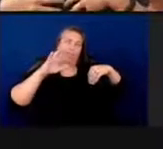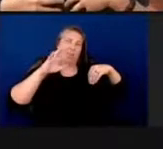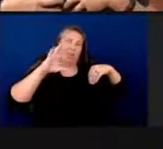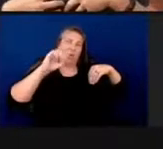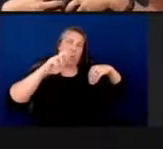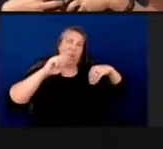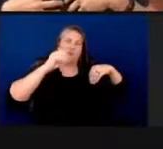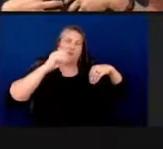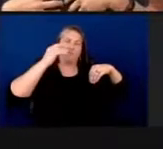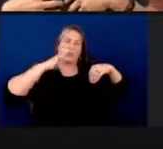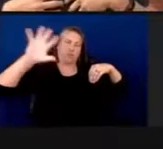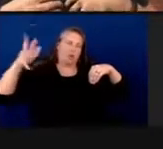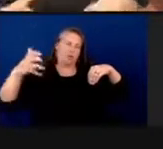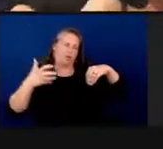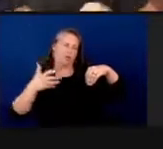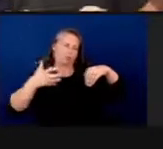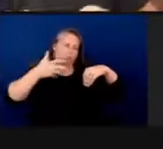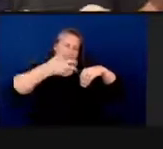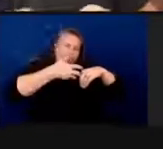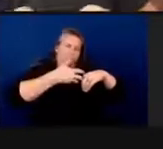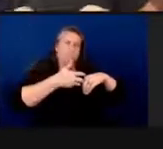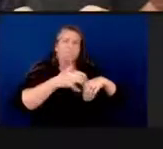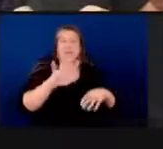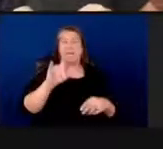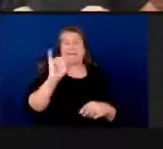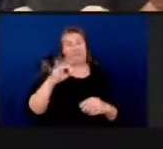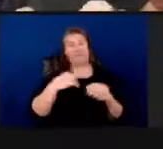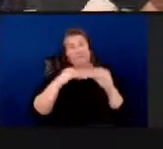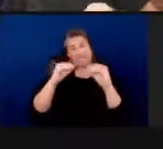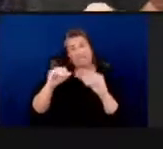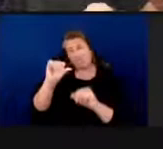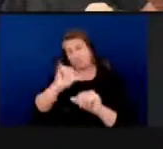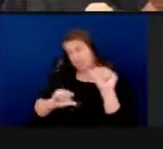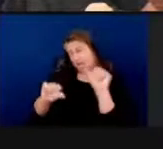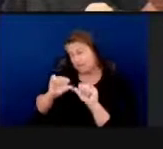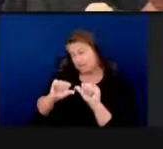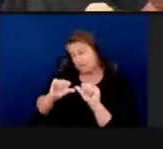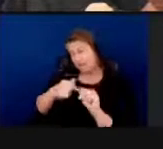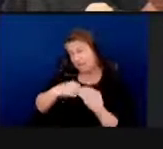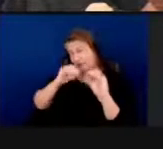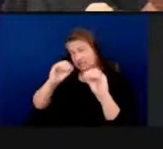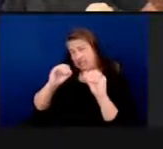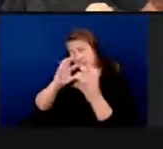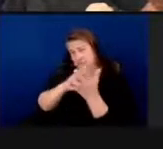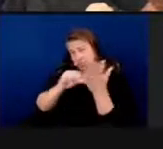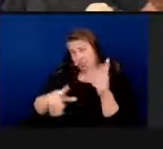hivyo wanafunzi hao wanaweza kutafuta mbinu za kukumbana na changamoto za kila siku.